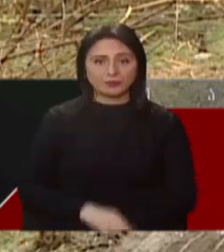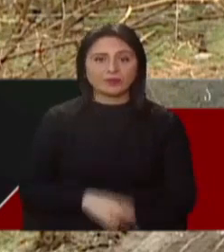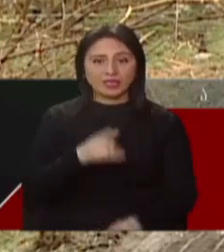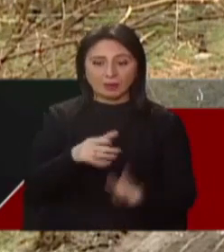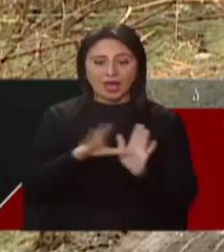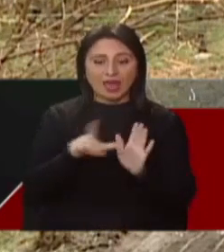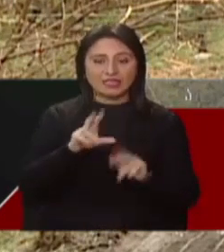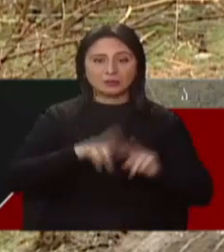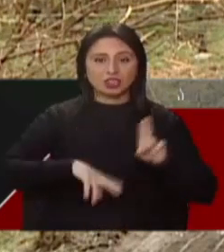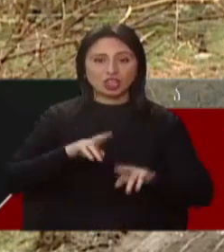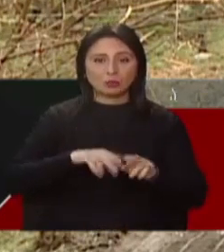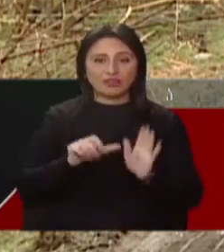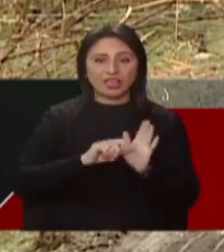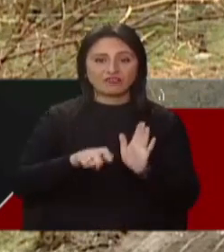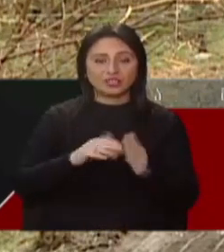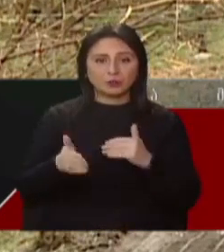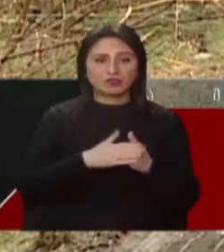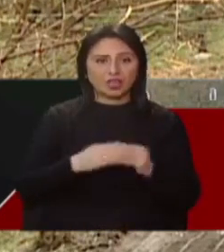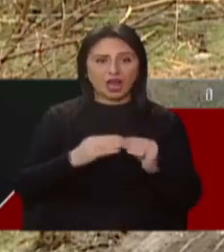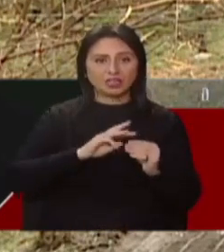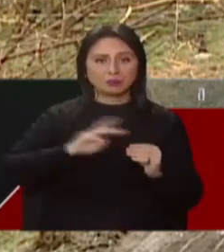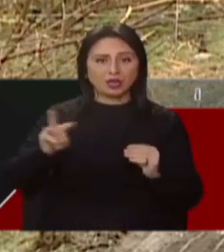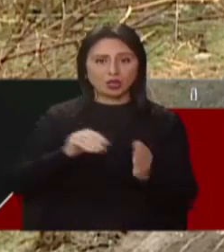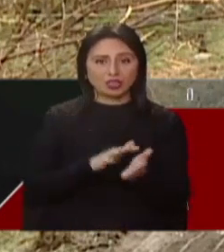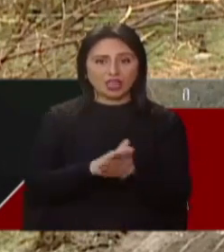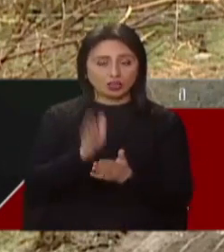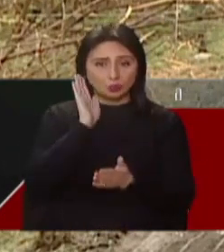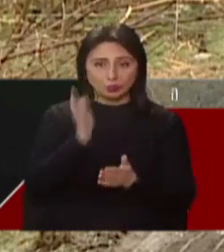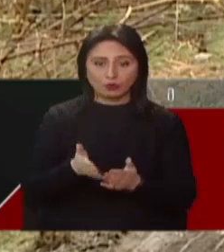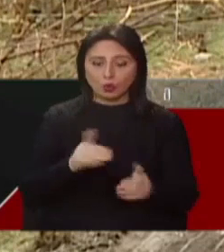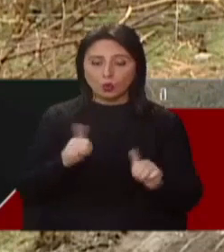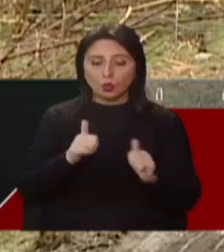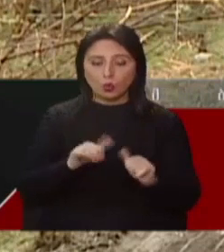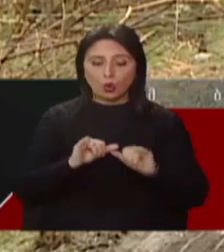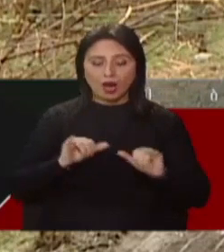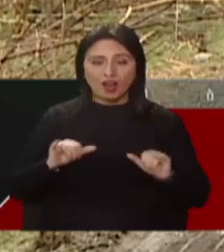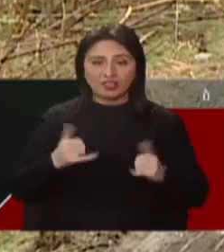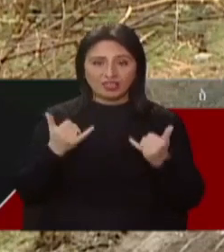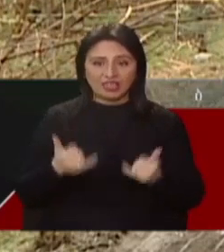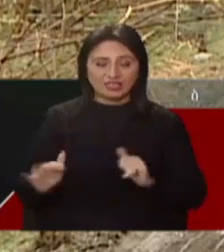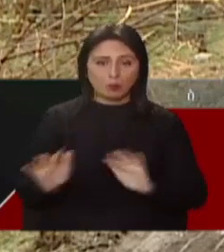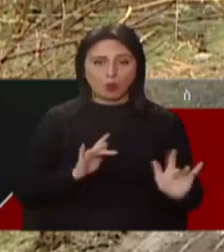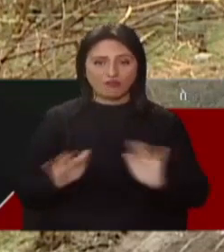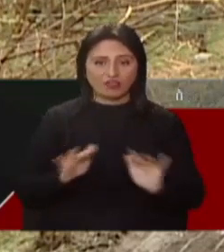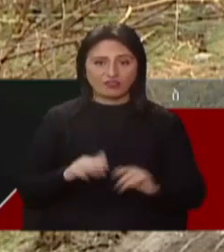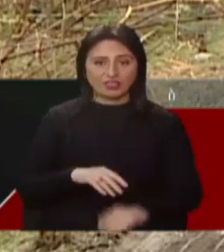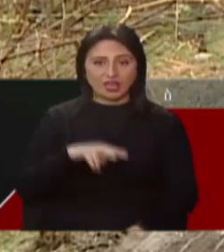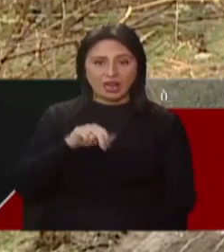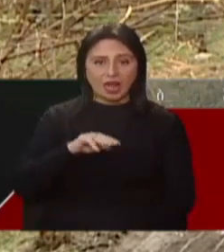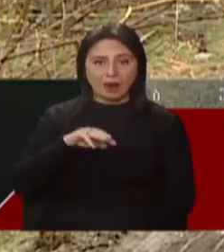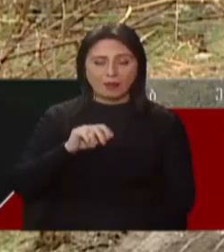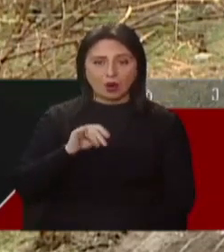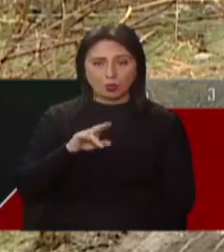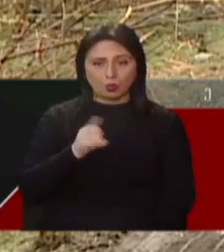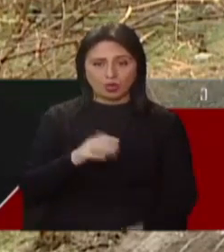am hesis mshenebobistvis investori daakhlobit 10 milionis dakharjva sapireps tu rogor ganvitardeba dges moulenebi Lapanqurshi